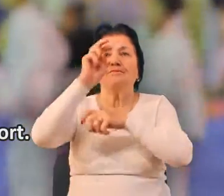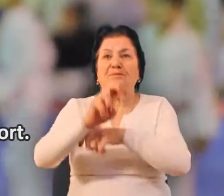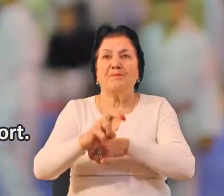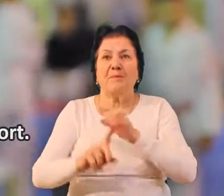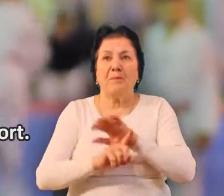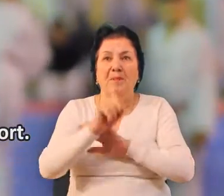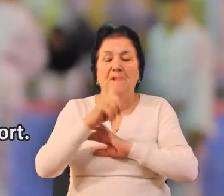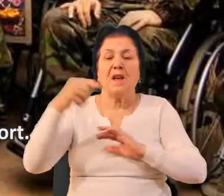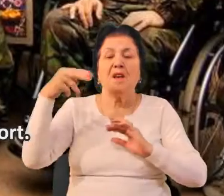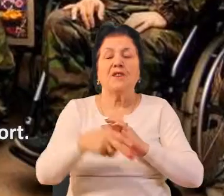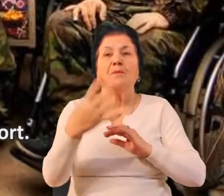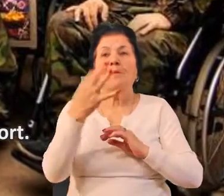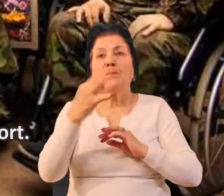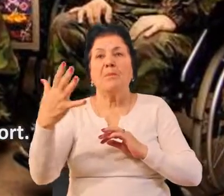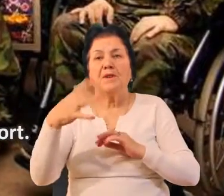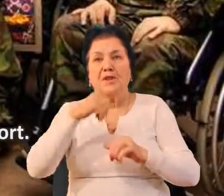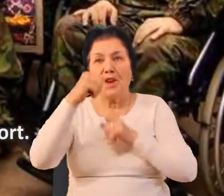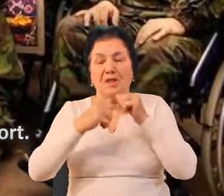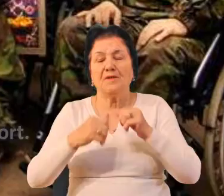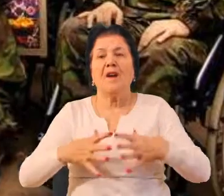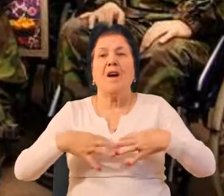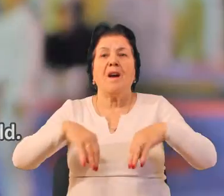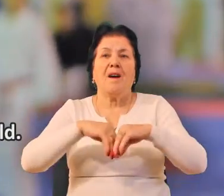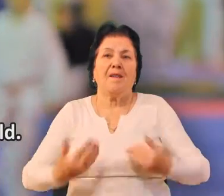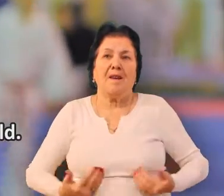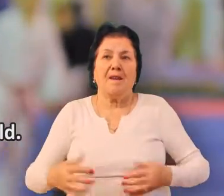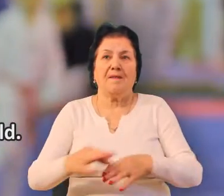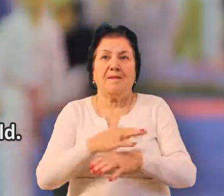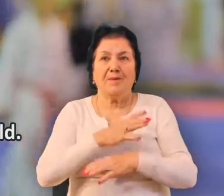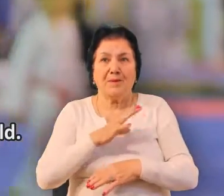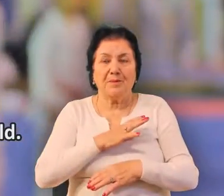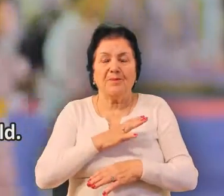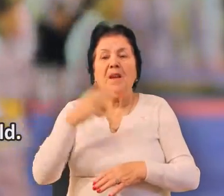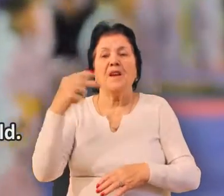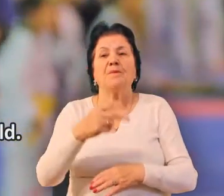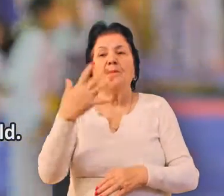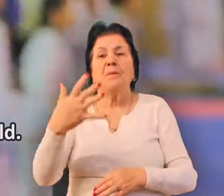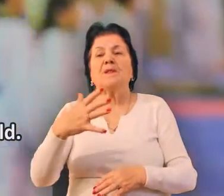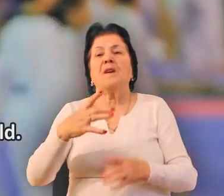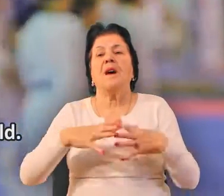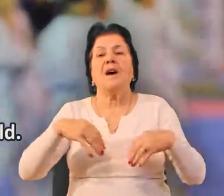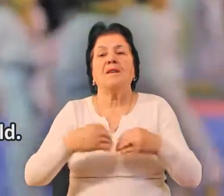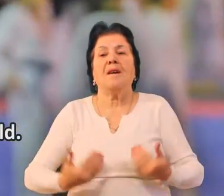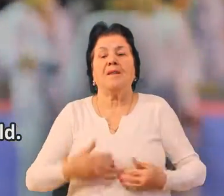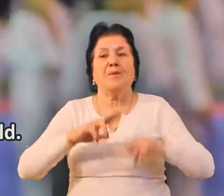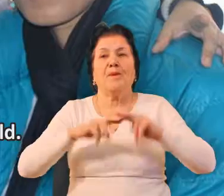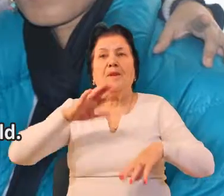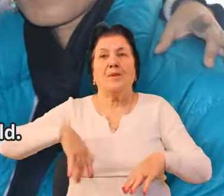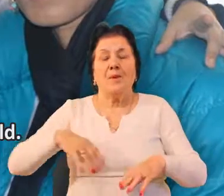1998-ci ildə idmanın atıcılıq növü ilə başladım. 2005-ci ildə isə ailə həyatı qurdum. 2005-ci ailə həyatı qurandan